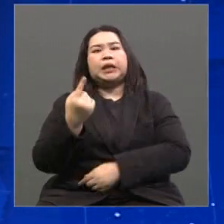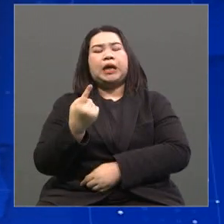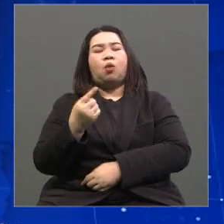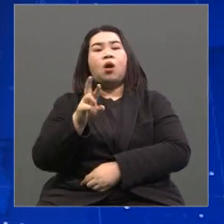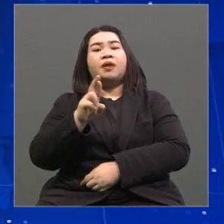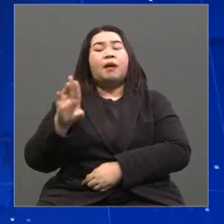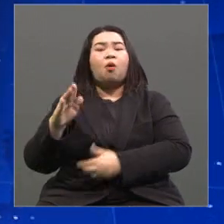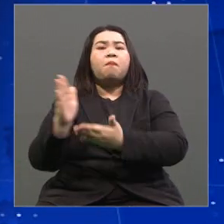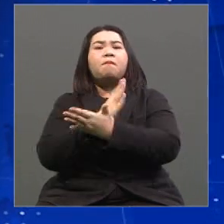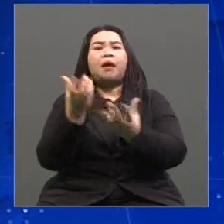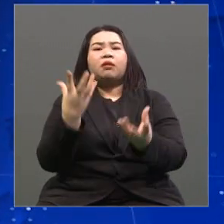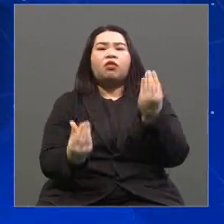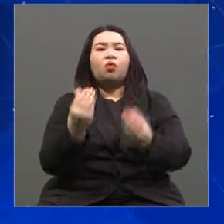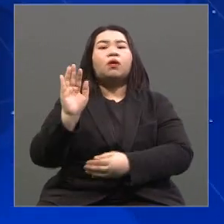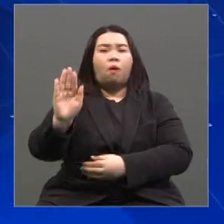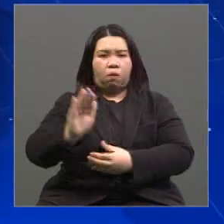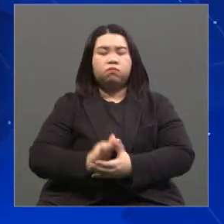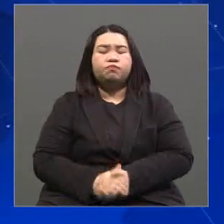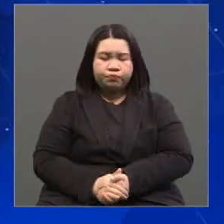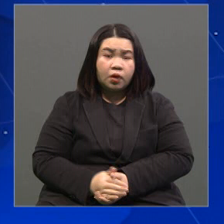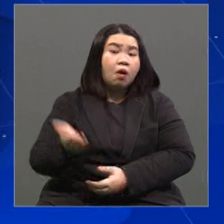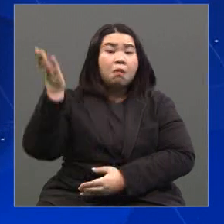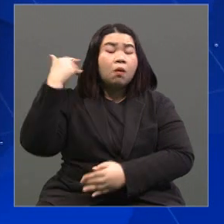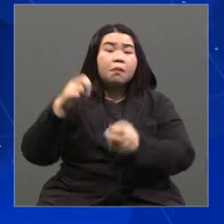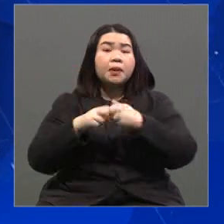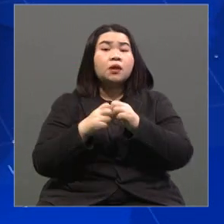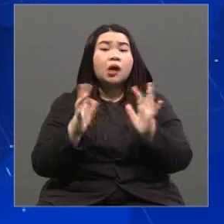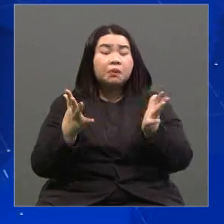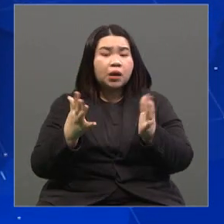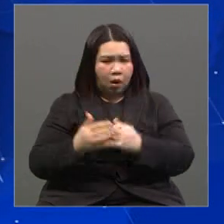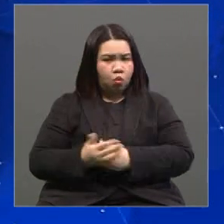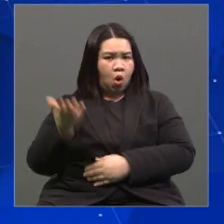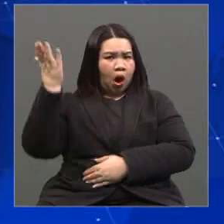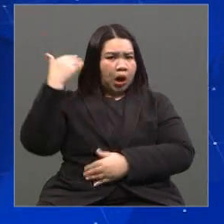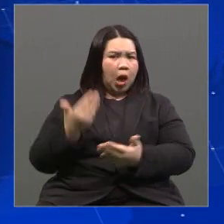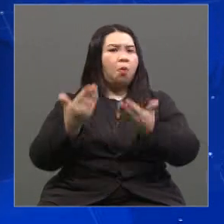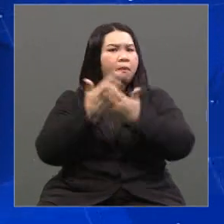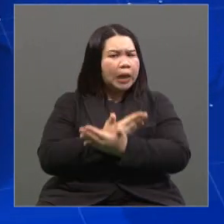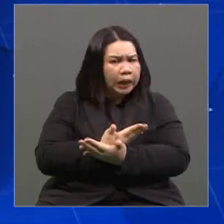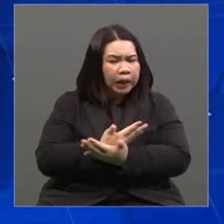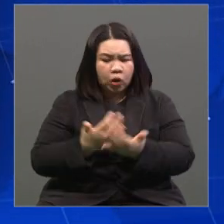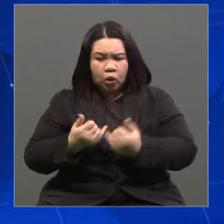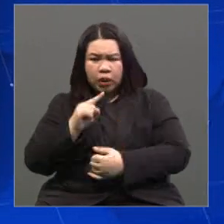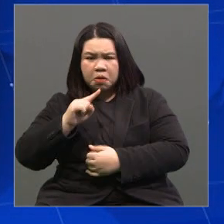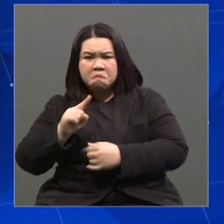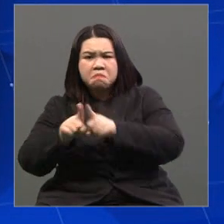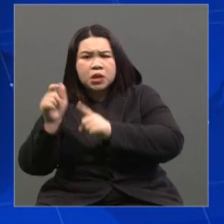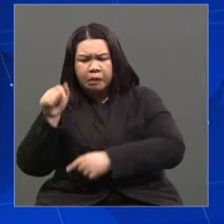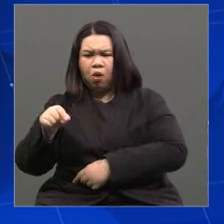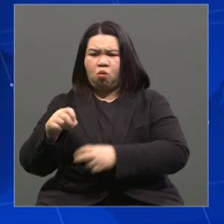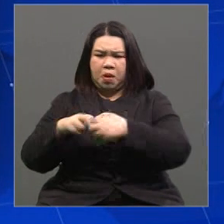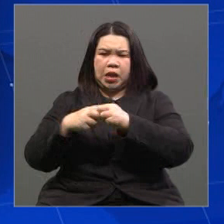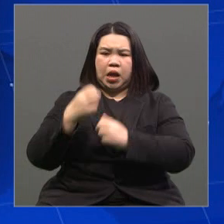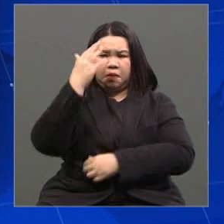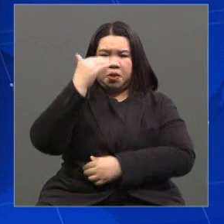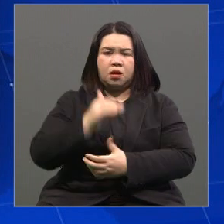จัดสรรปันส่วนผสมเท่านั้นเองก่อนหน้านี้พรรคการเมืองก็ไม่เคยมีปัญหาอะไรเพราะครั้งที่แล้วเปลี่ยนกลับมาเป็นเพราะครั้งนี้กลับมาเป็นแบบเดิมอ่ะกลับมามีปัญหาซะอย่าง